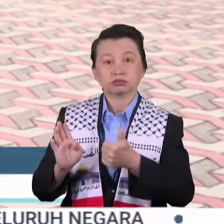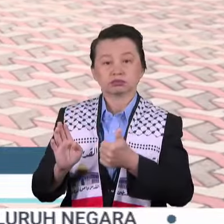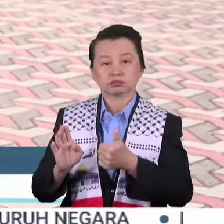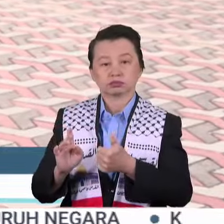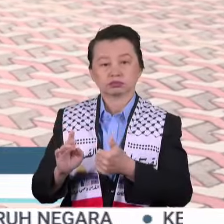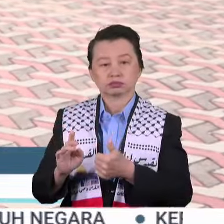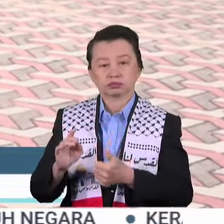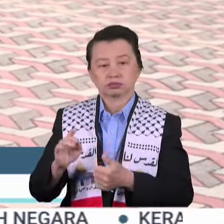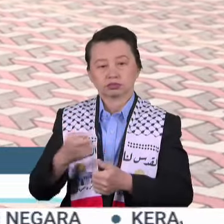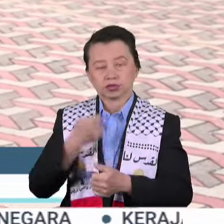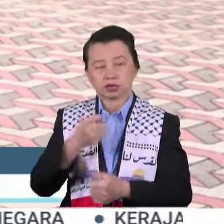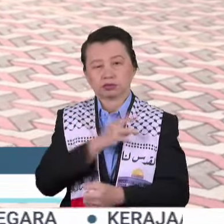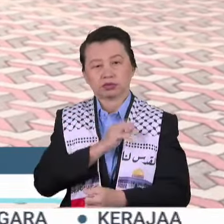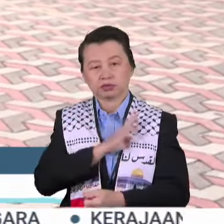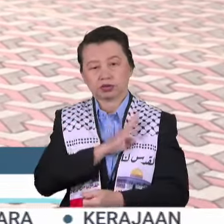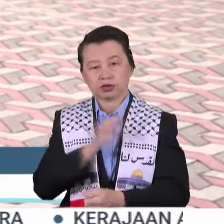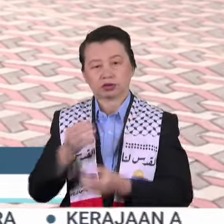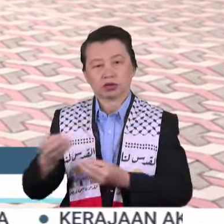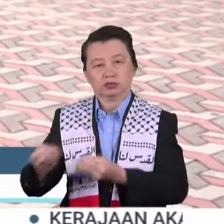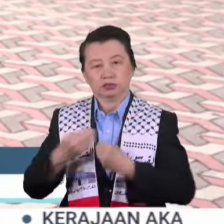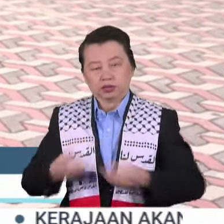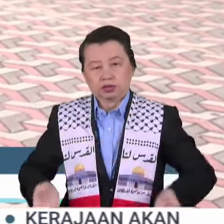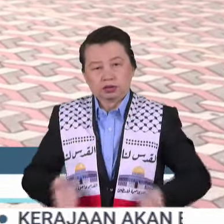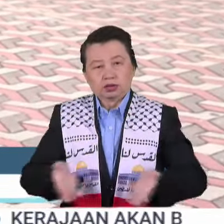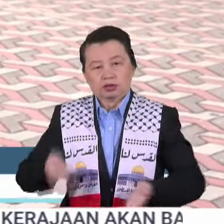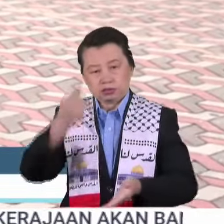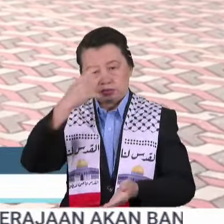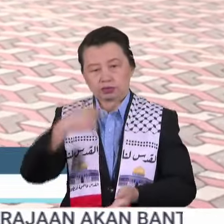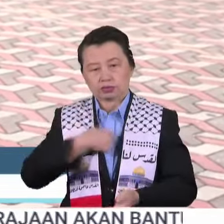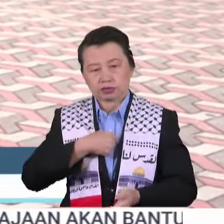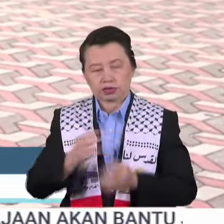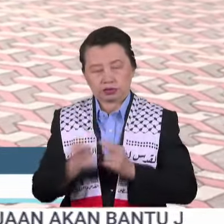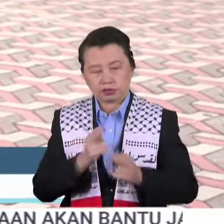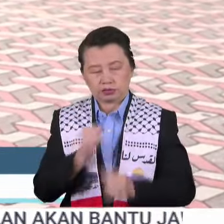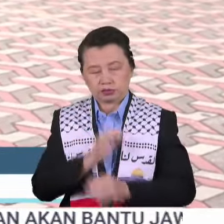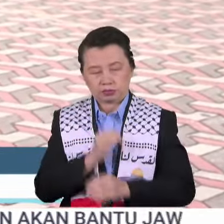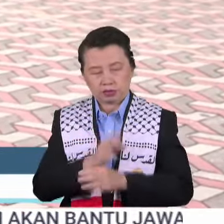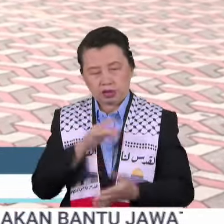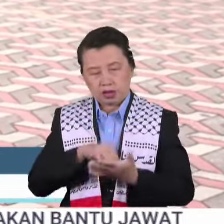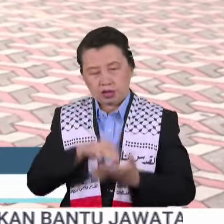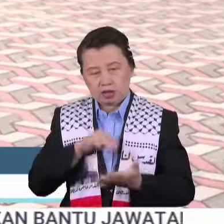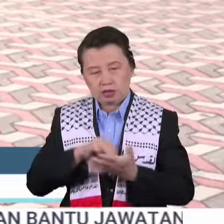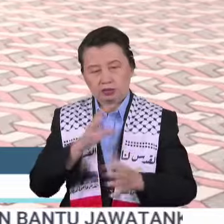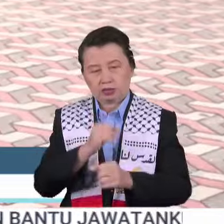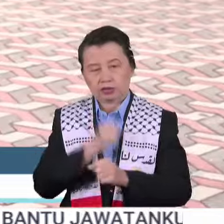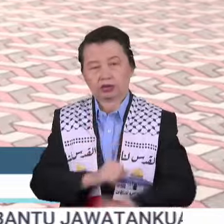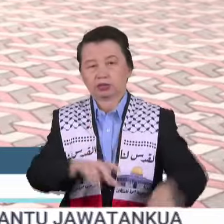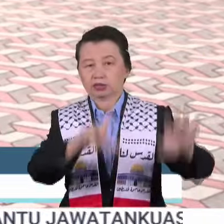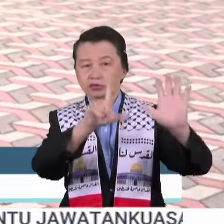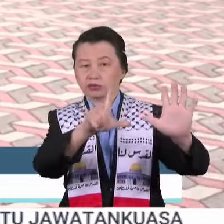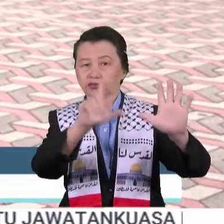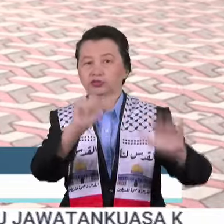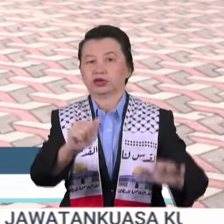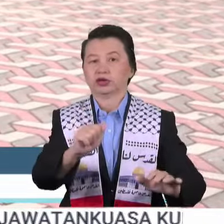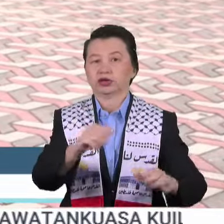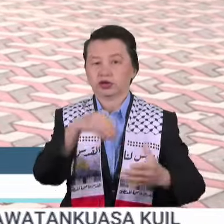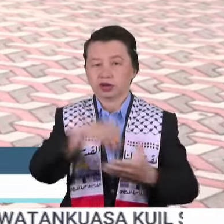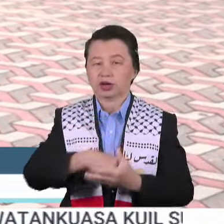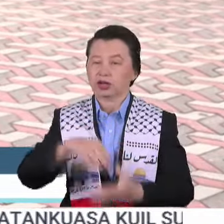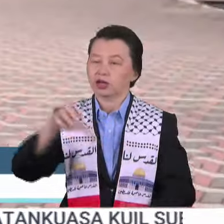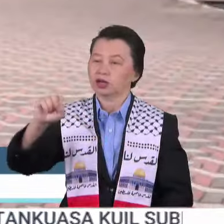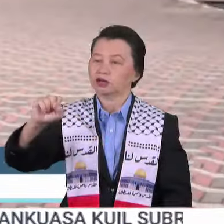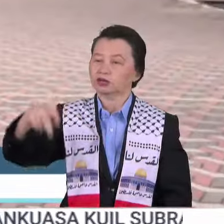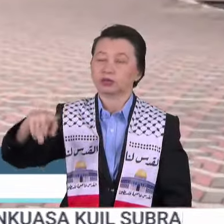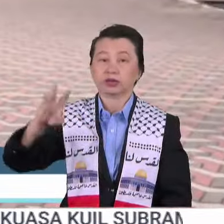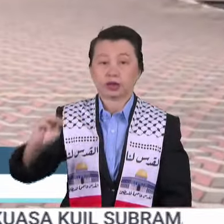Wan. Dan juga dia memberi semangat kepada saya untuk sentiasa berusaha dengan lebih gigih lagi untuk dapat 7A ke atas dalam SPM kali